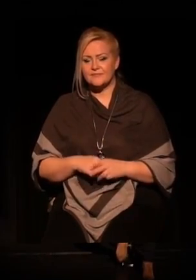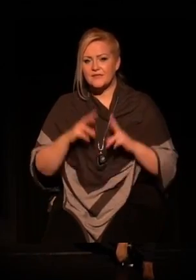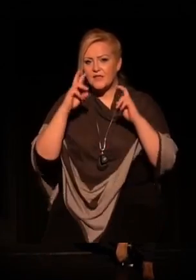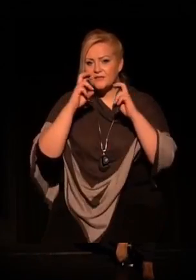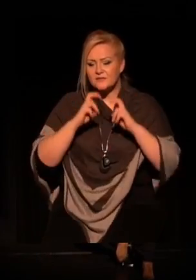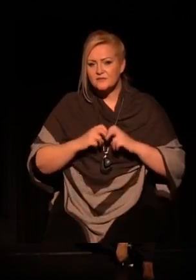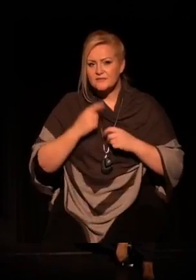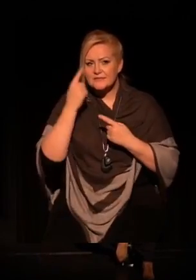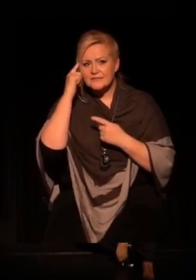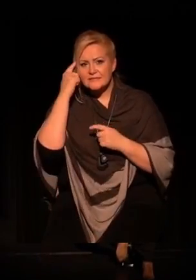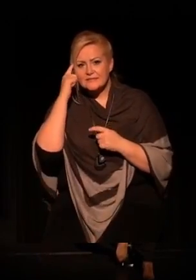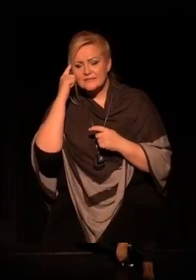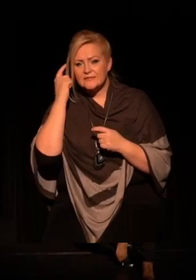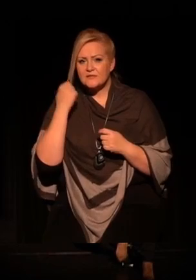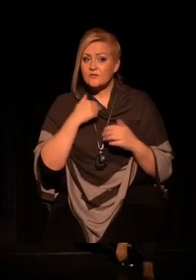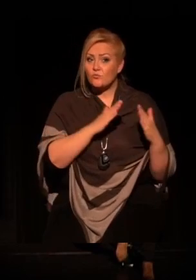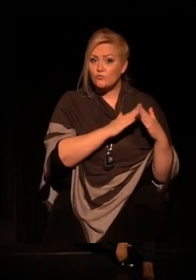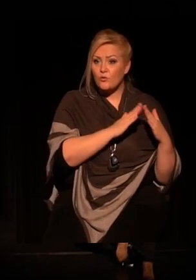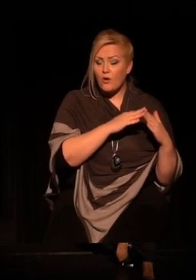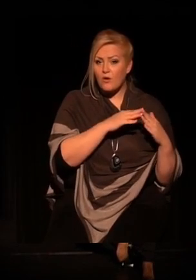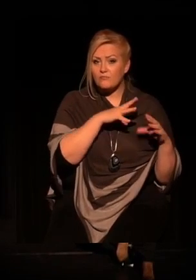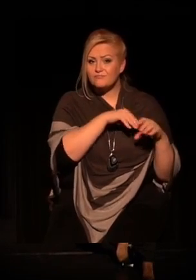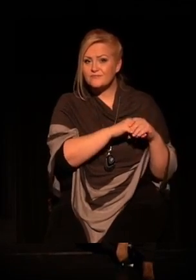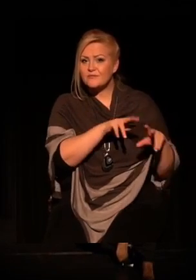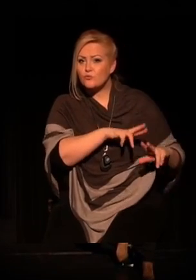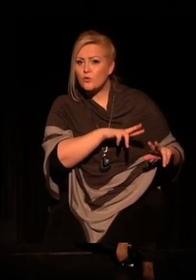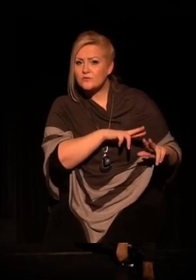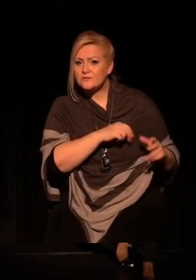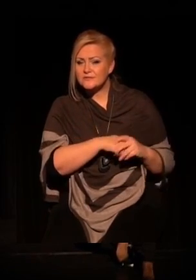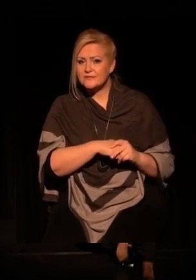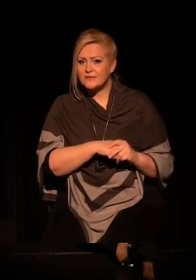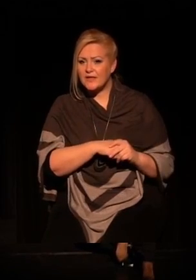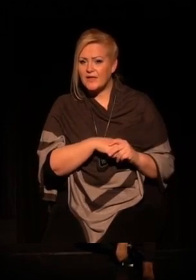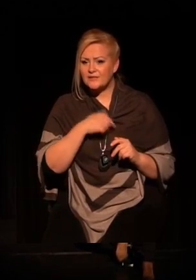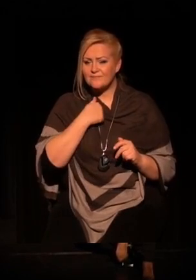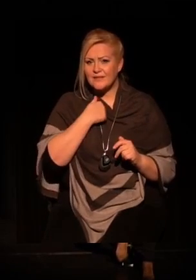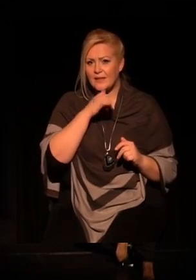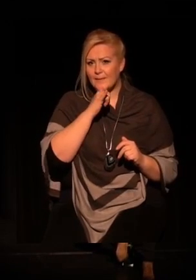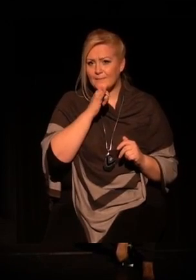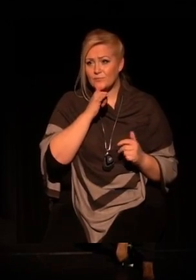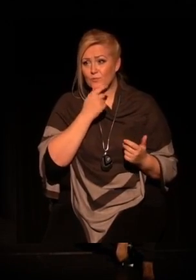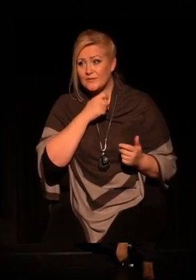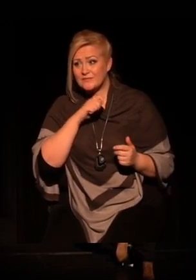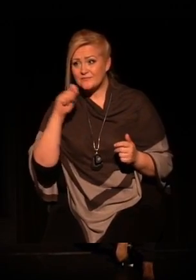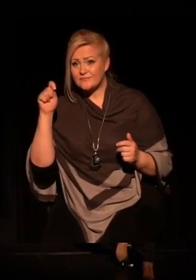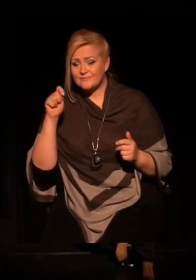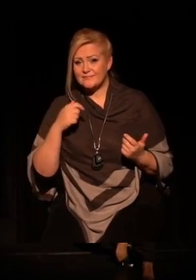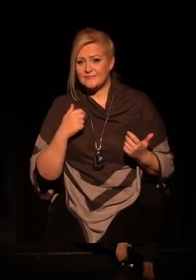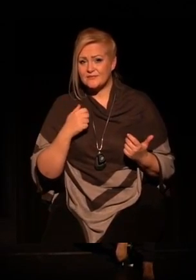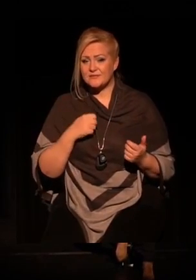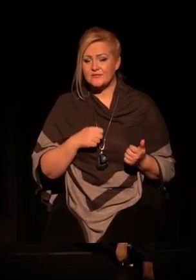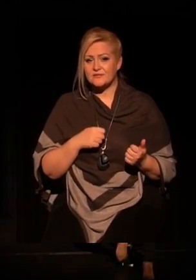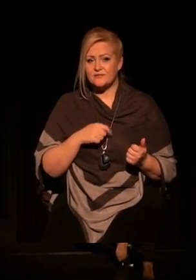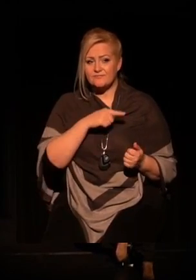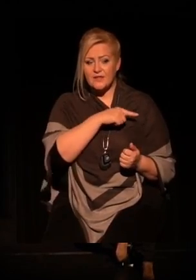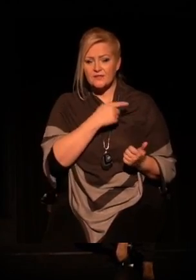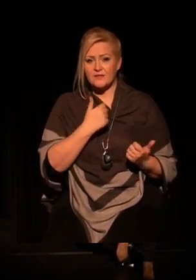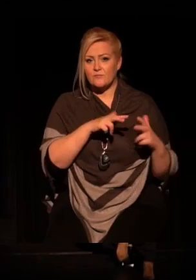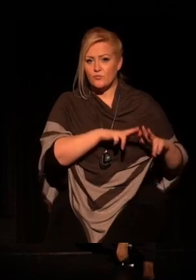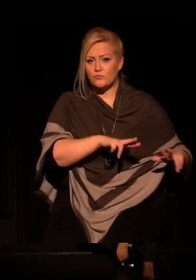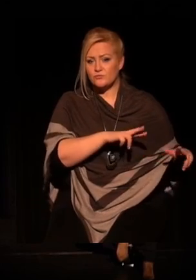Zastanawiał się, co tam w domu, czy powinno się próbować. My tutaj, jak byliśmy na 8300,